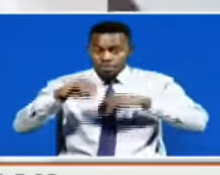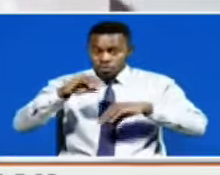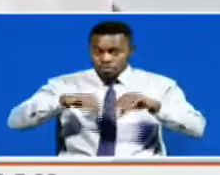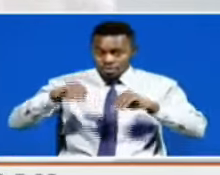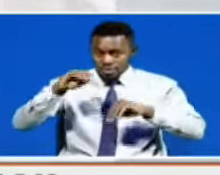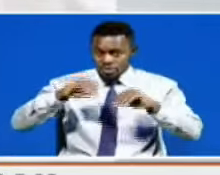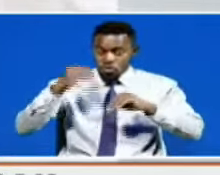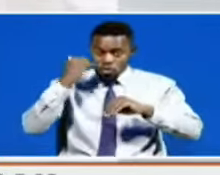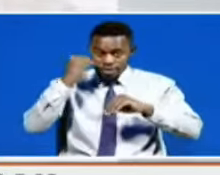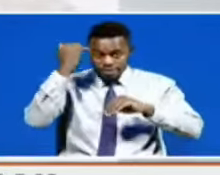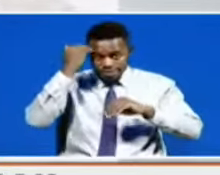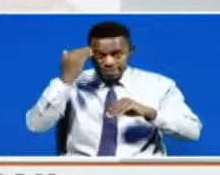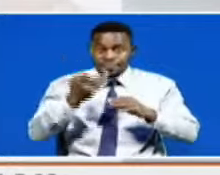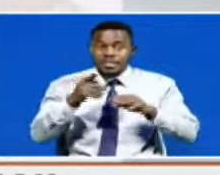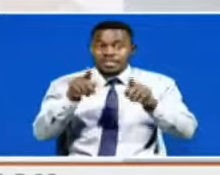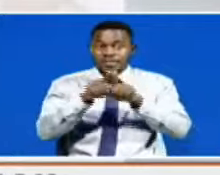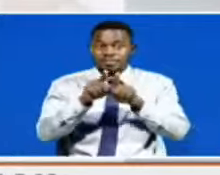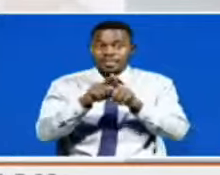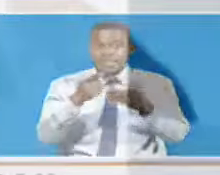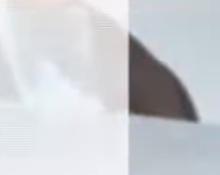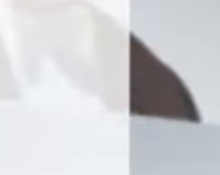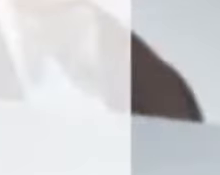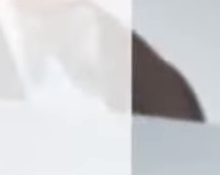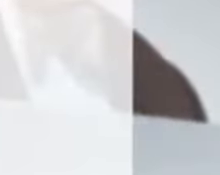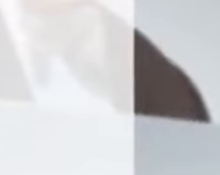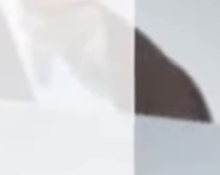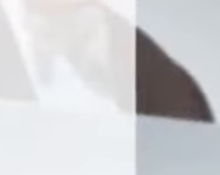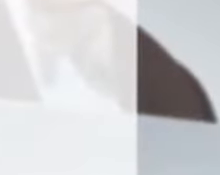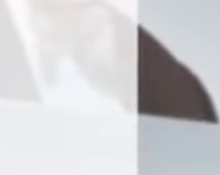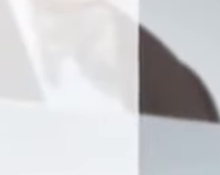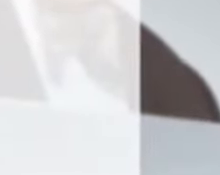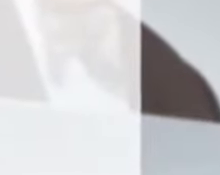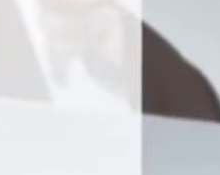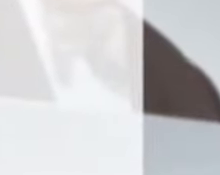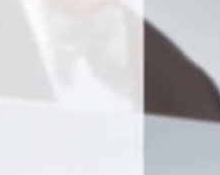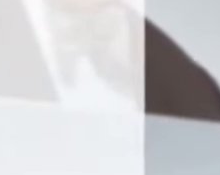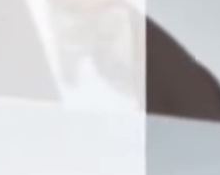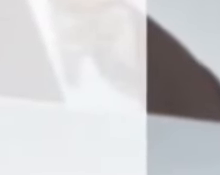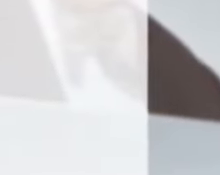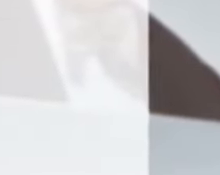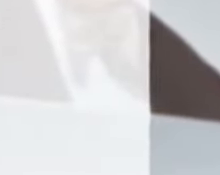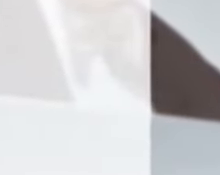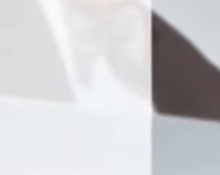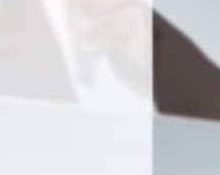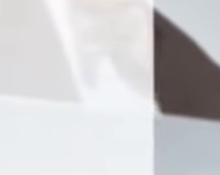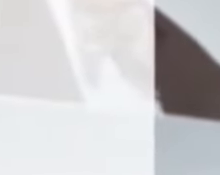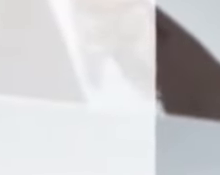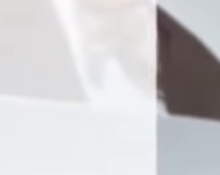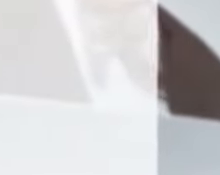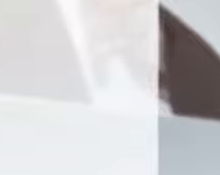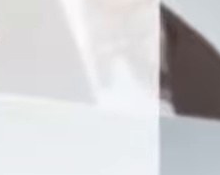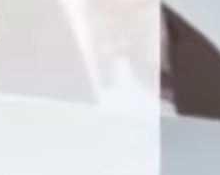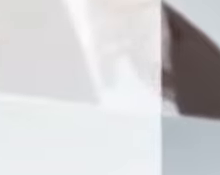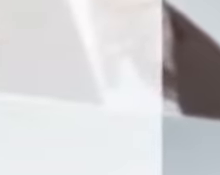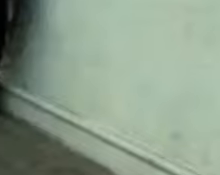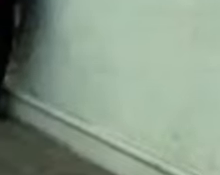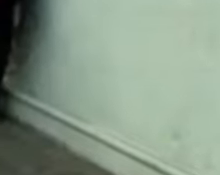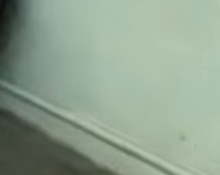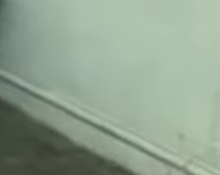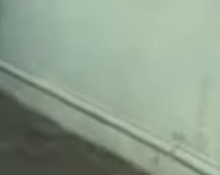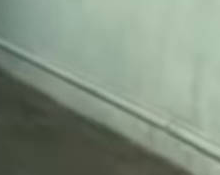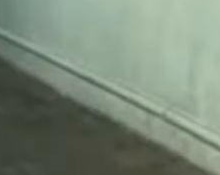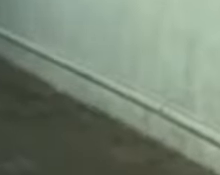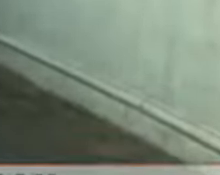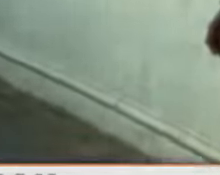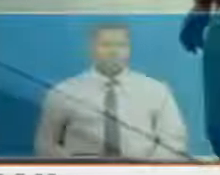ya kushindwa kwa makusudi kutii sheria za ununuzi, kupata mali ya umma kinyume cha sheria na matumizi mabaya ya ofisi.